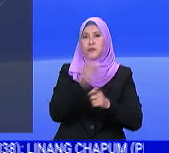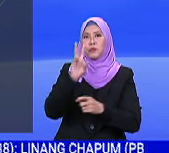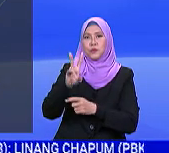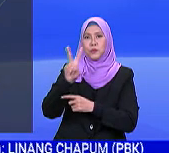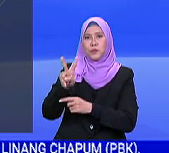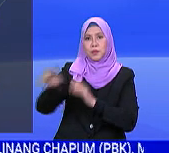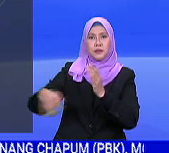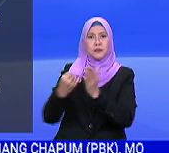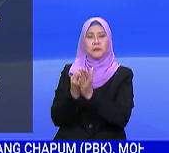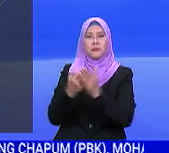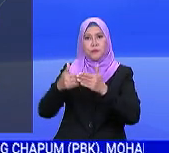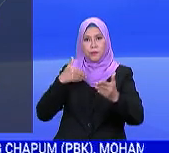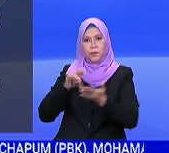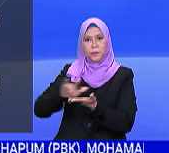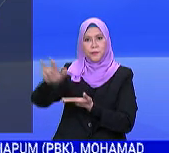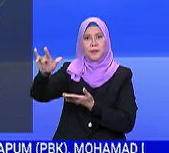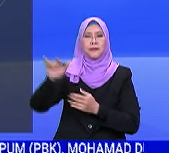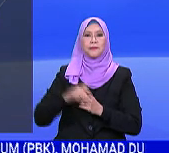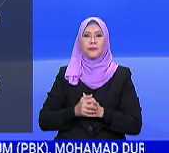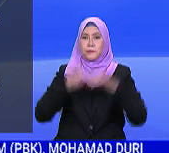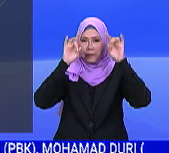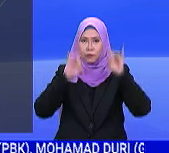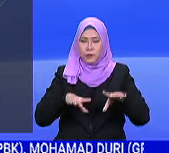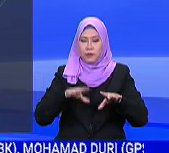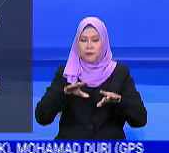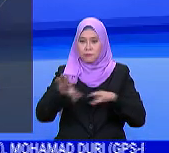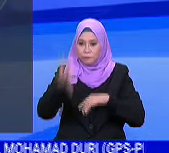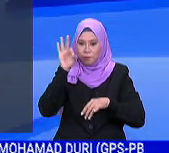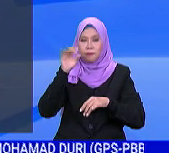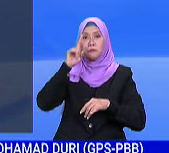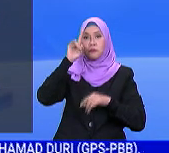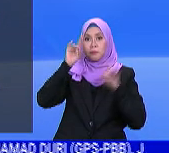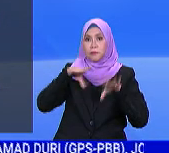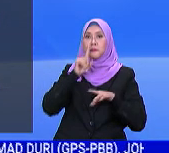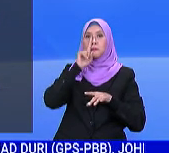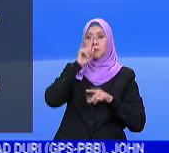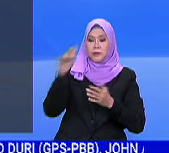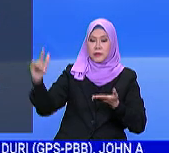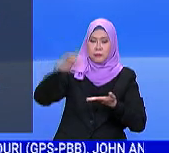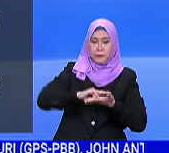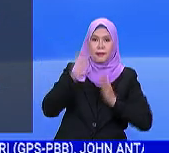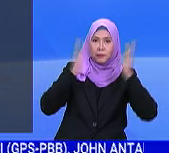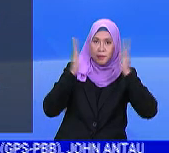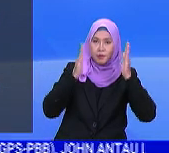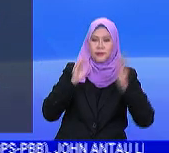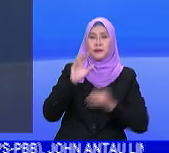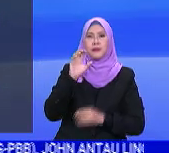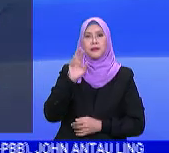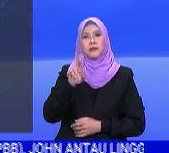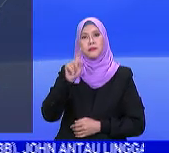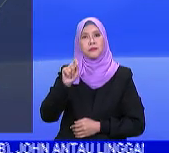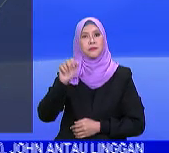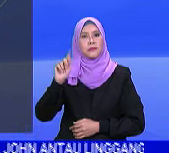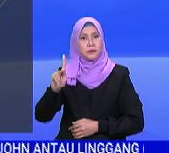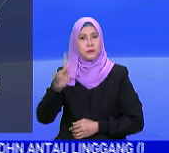72 jam sebelum berlepas. Ujian pengesanan COVID-19 semasa ketibaan di Malaysia, ujian RTKAG